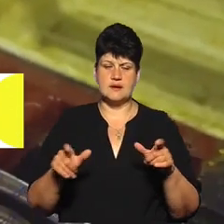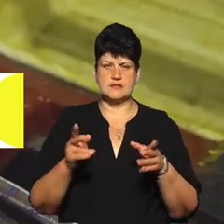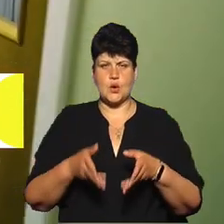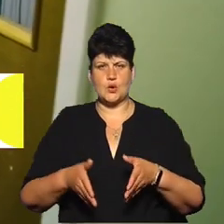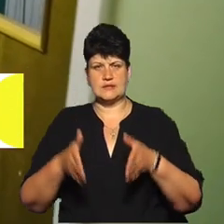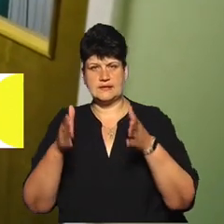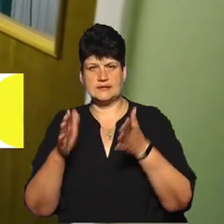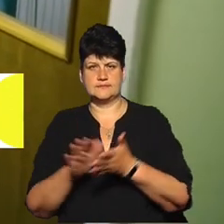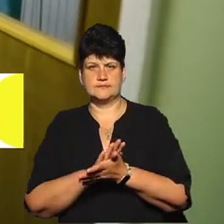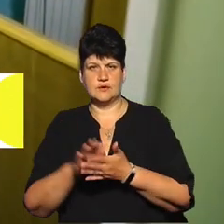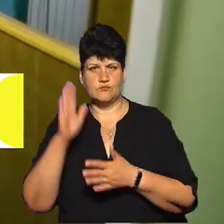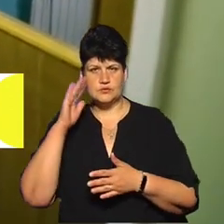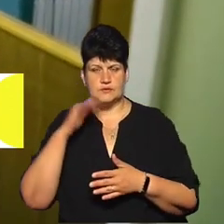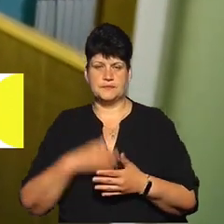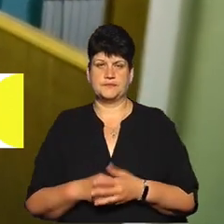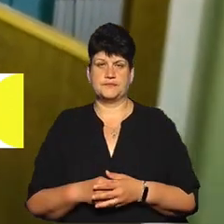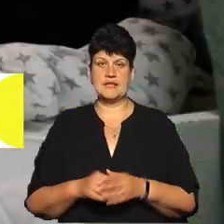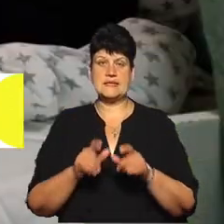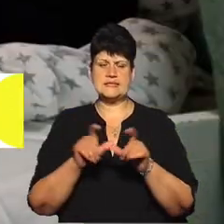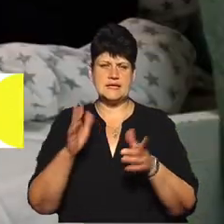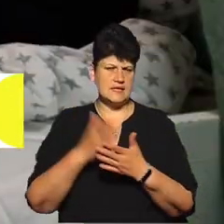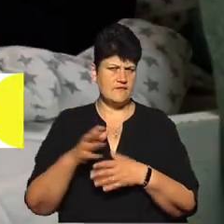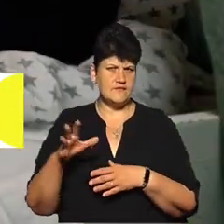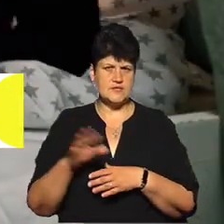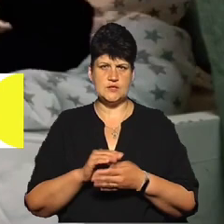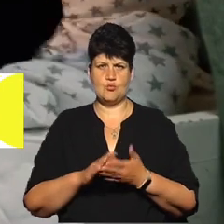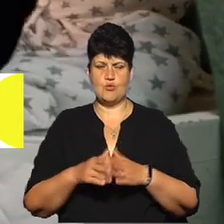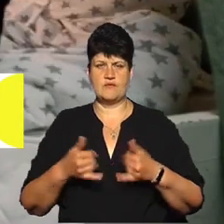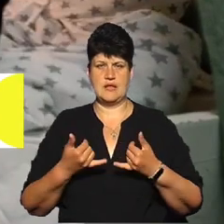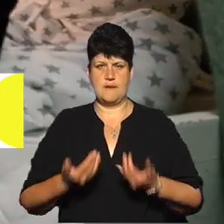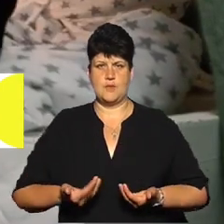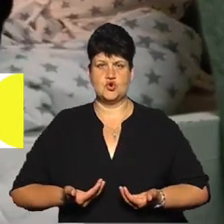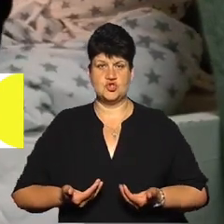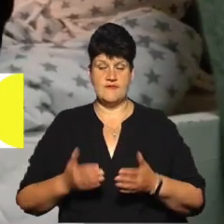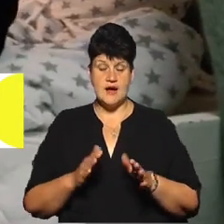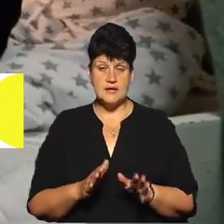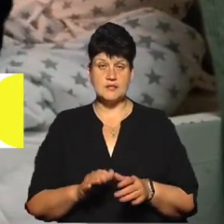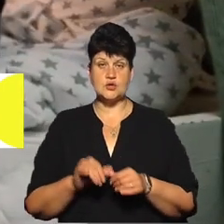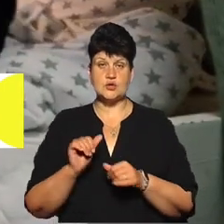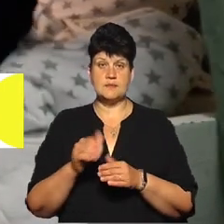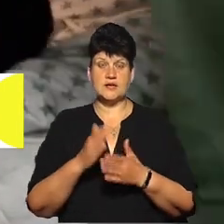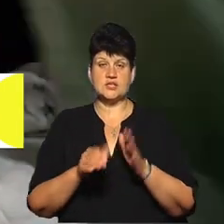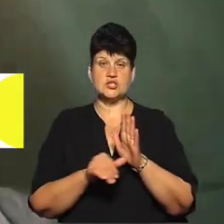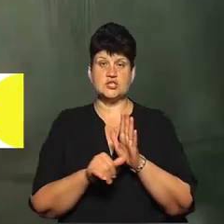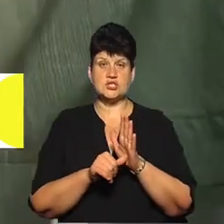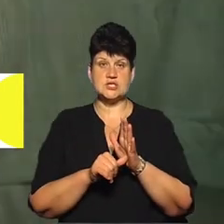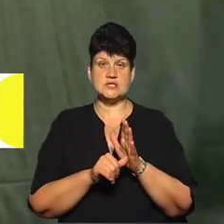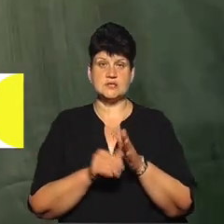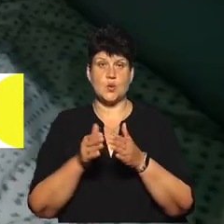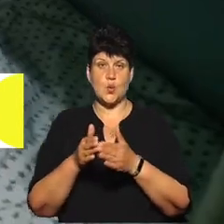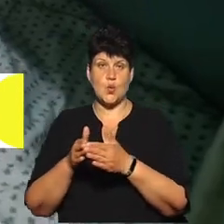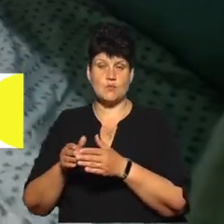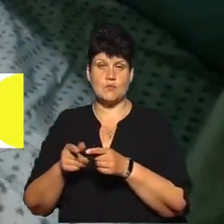води. На станції є всі умови для проживання, розповідає Володимир. Зокрема, є 6 кубриків. Це приміщення, в